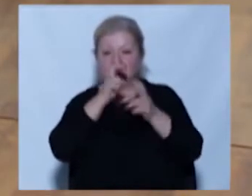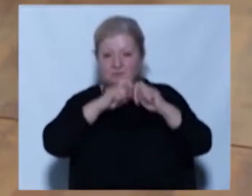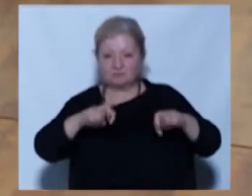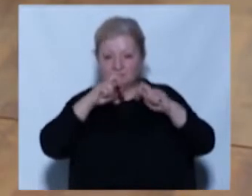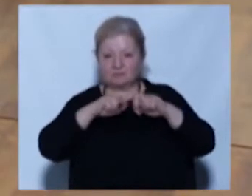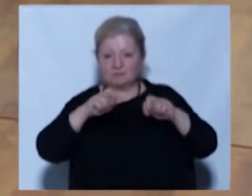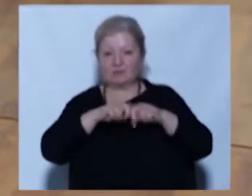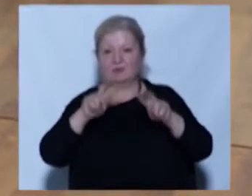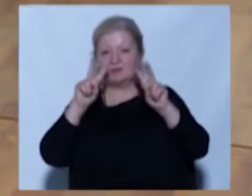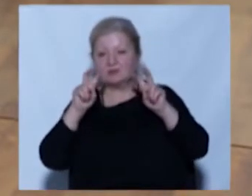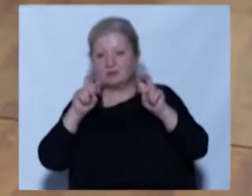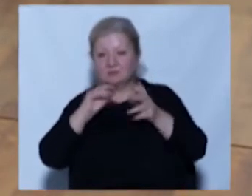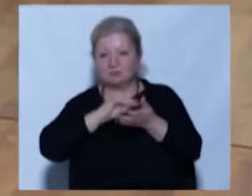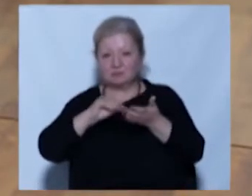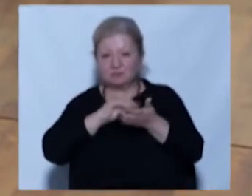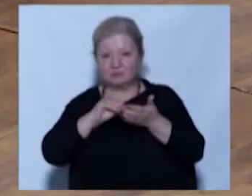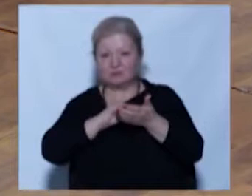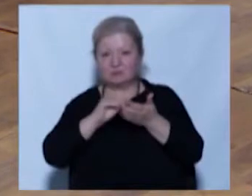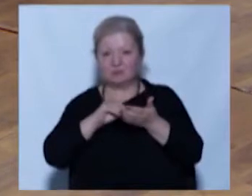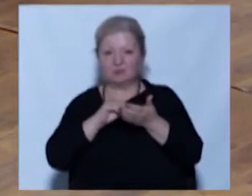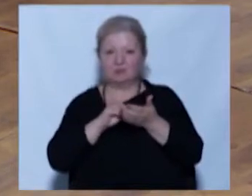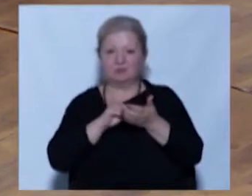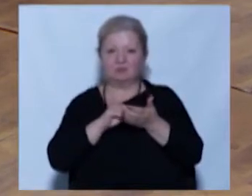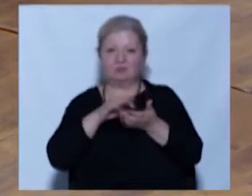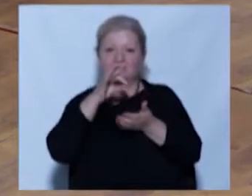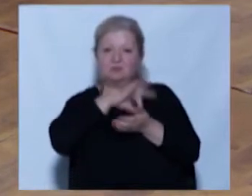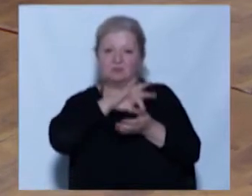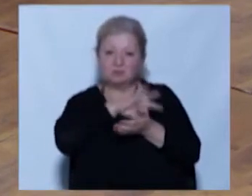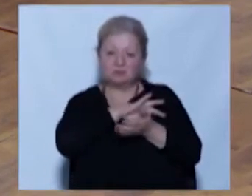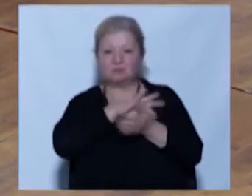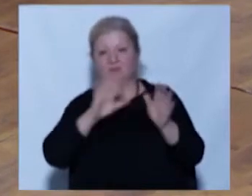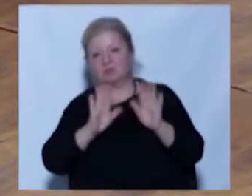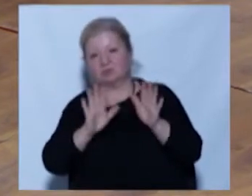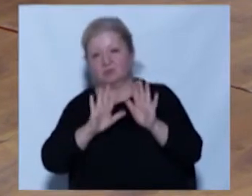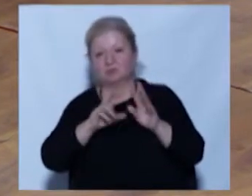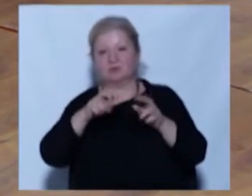მასალის მოძიებისას ან სხვადასხვა თემის წერისას იყენებთ თუ არა